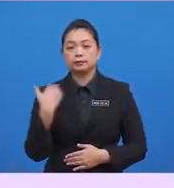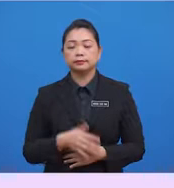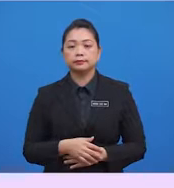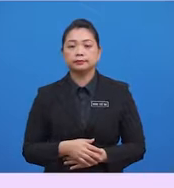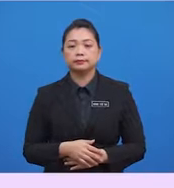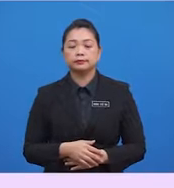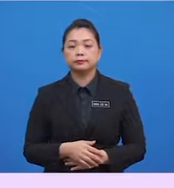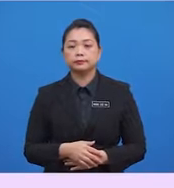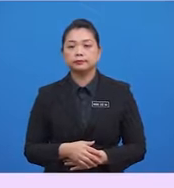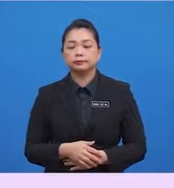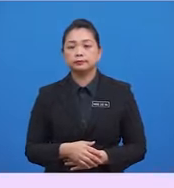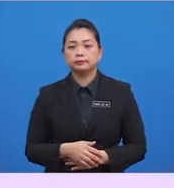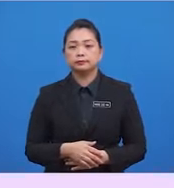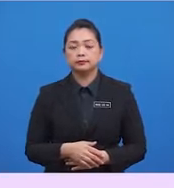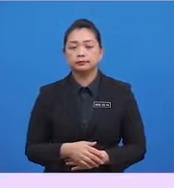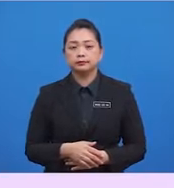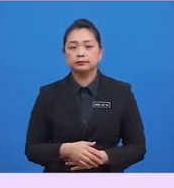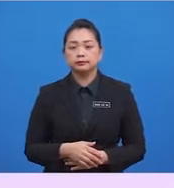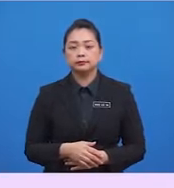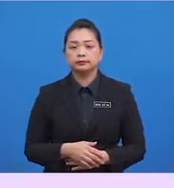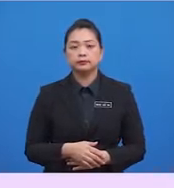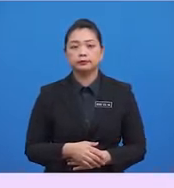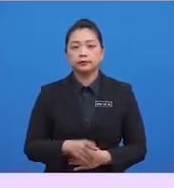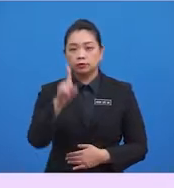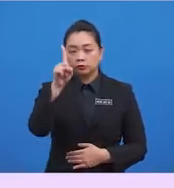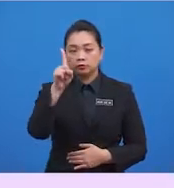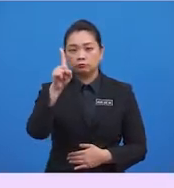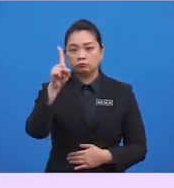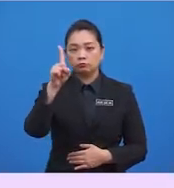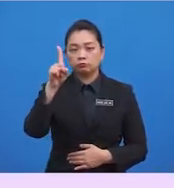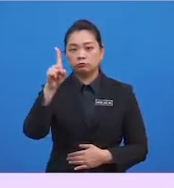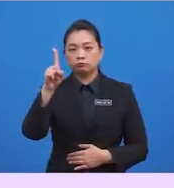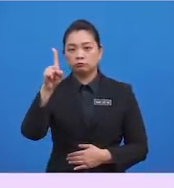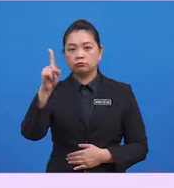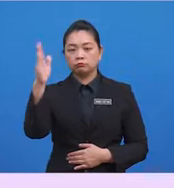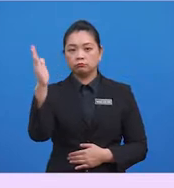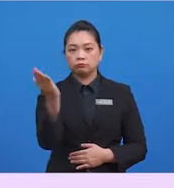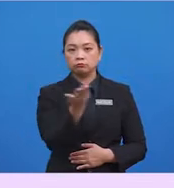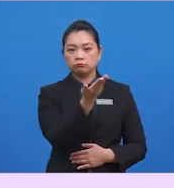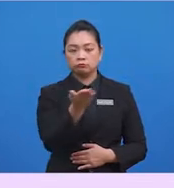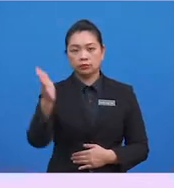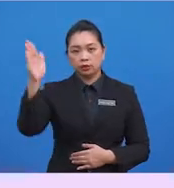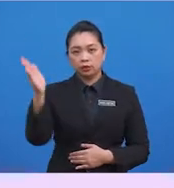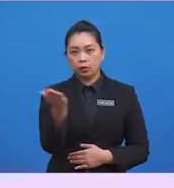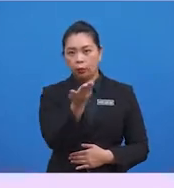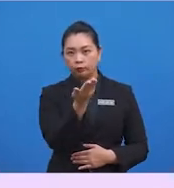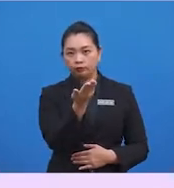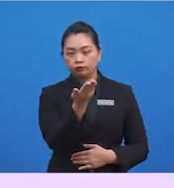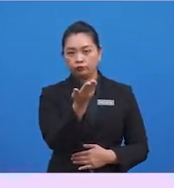Jawapannya, ya, kon terdiri daripada gabungan satu keping bentuk asas